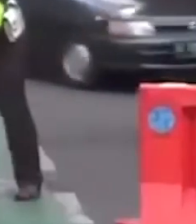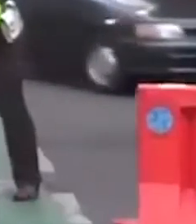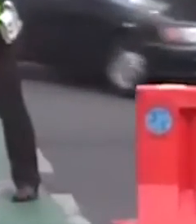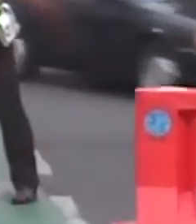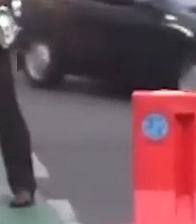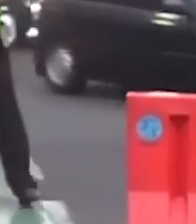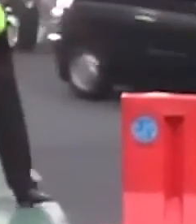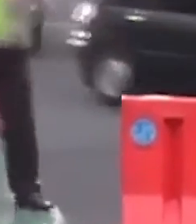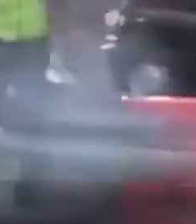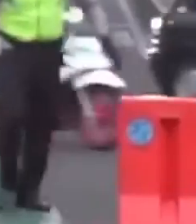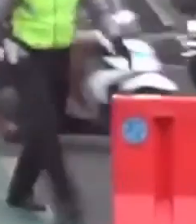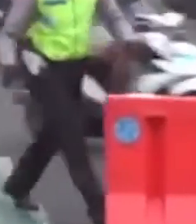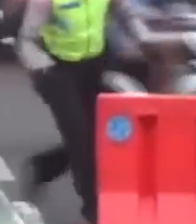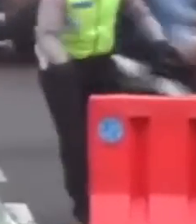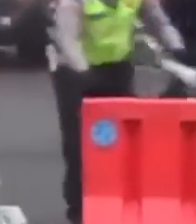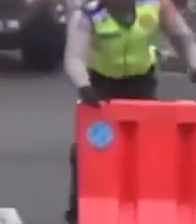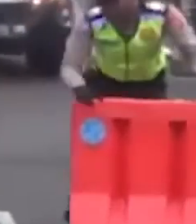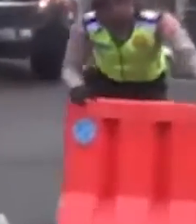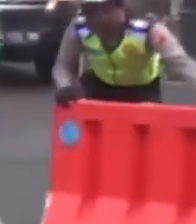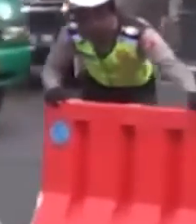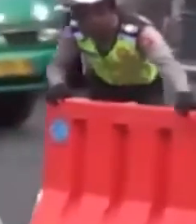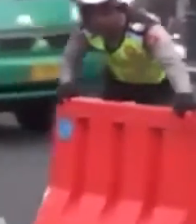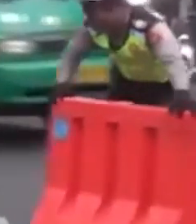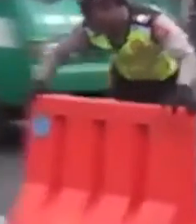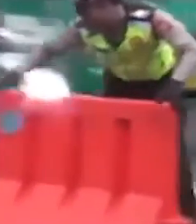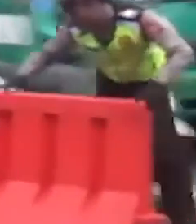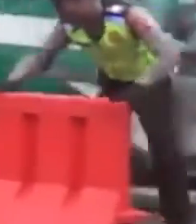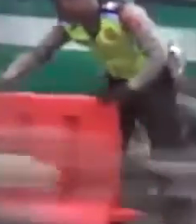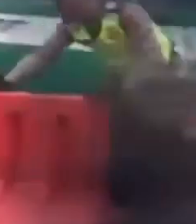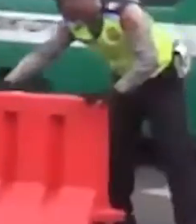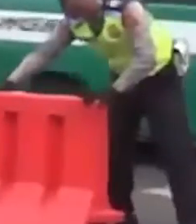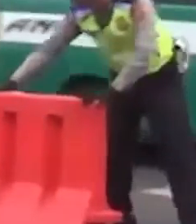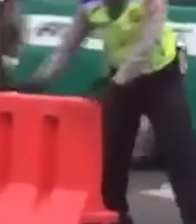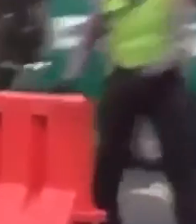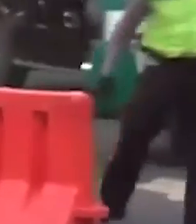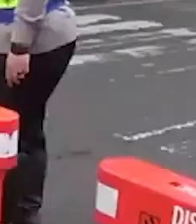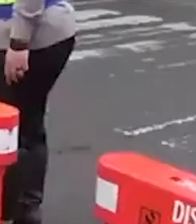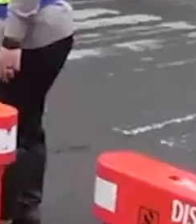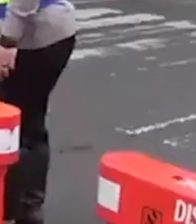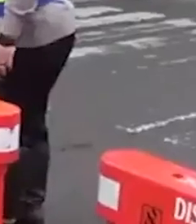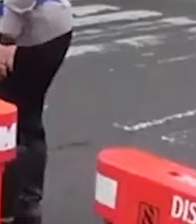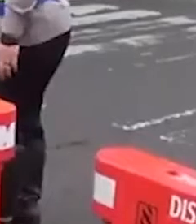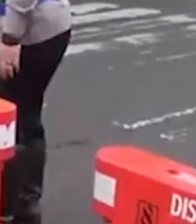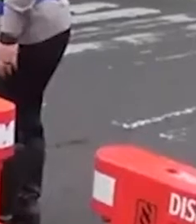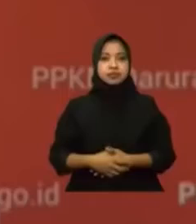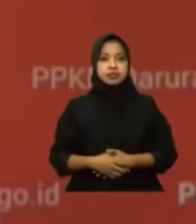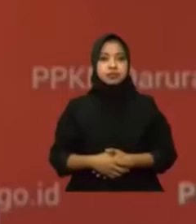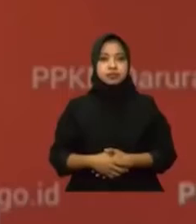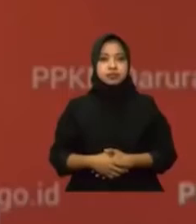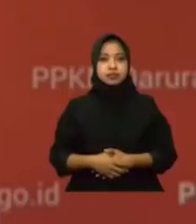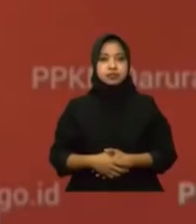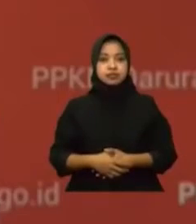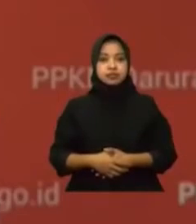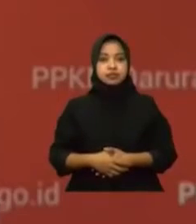menambahkan, jika penambahan kasus tinggi setiap harinya, maka kebutuhan oksigen diperkirakan akan terus meningkat.